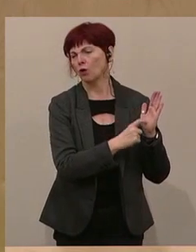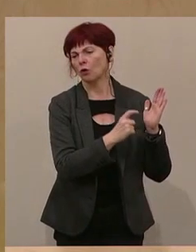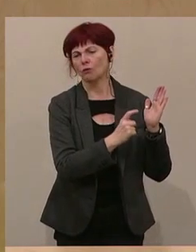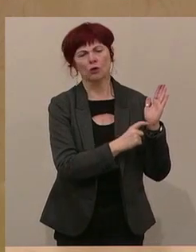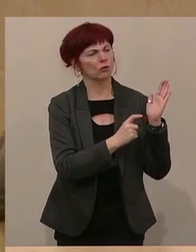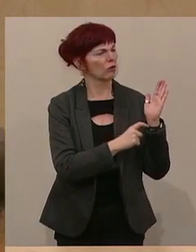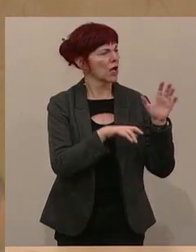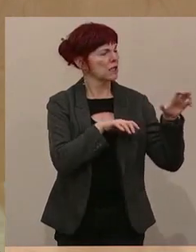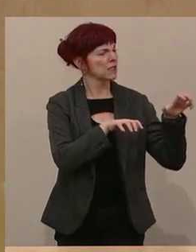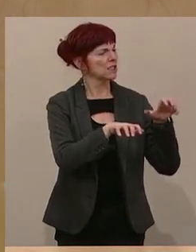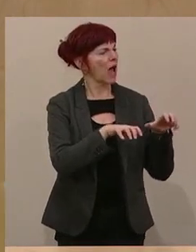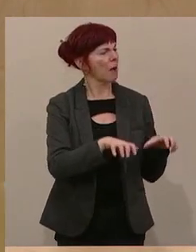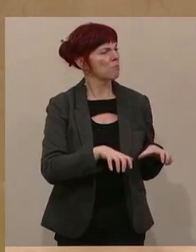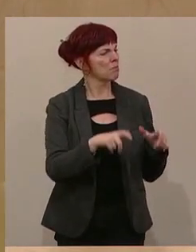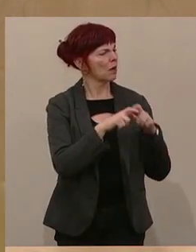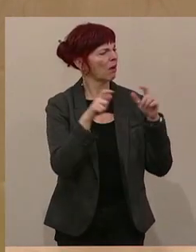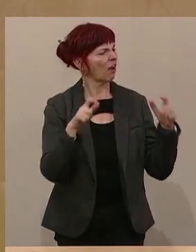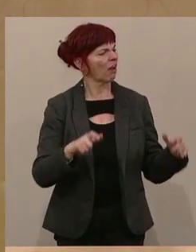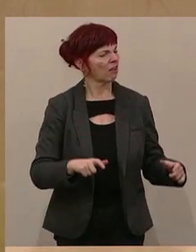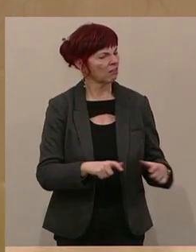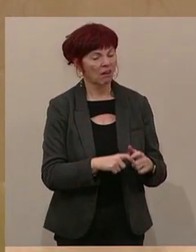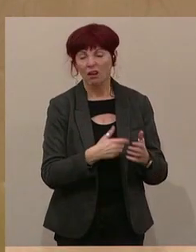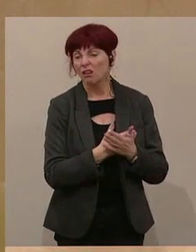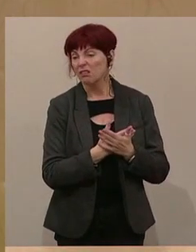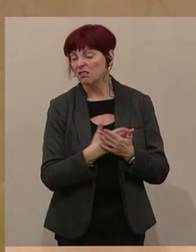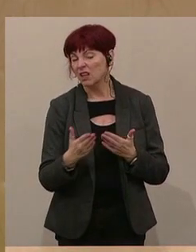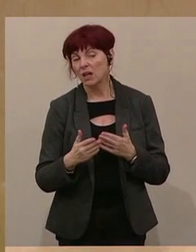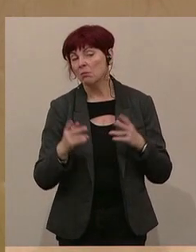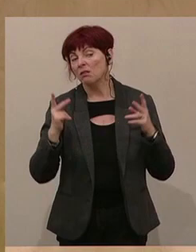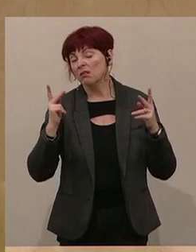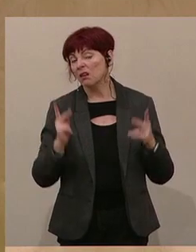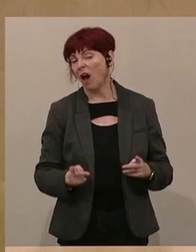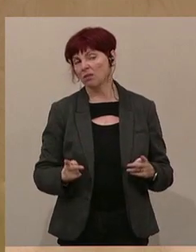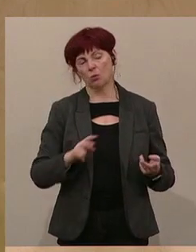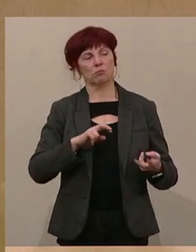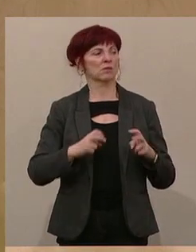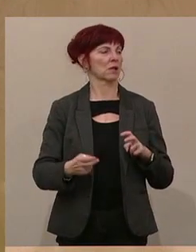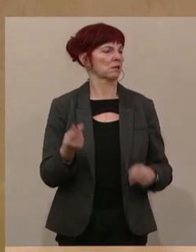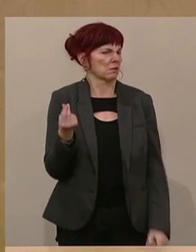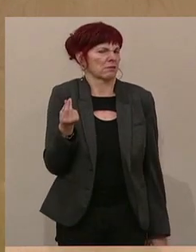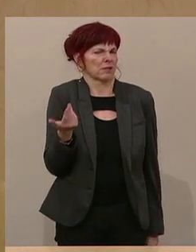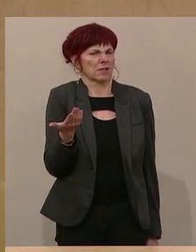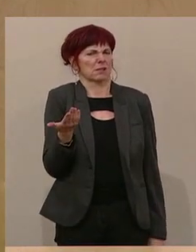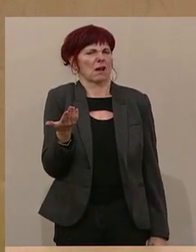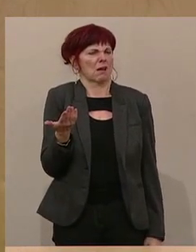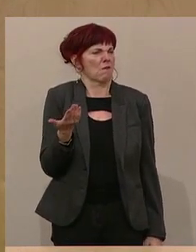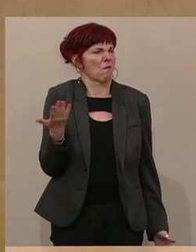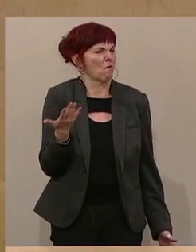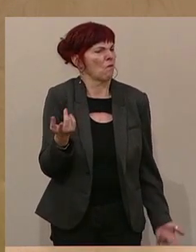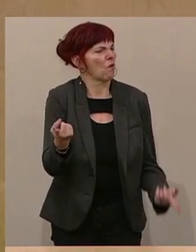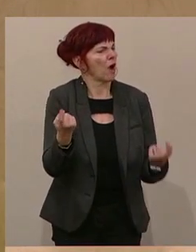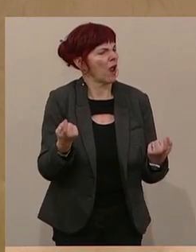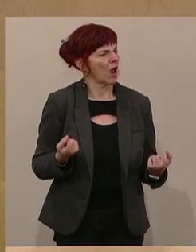mit einem Sammelsurium, das also niemand auch nur ansatzweise finanziell umsetzen kann und wo jede finanzielle Bedeckung fehlt.